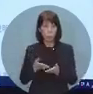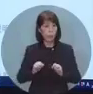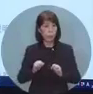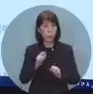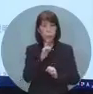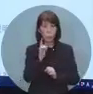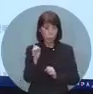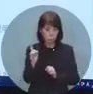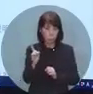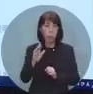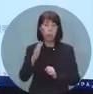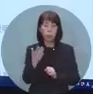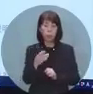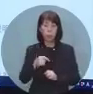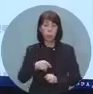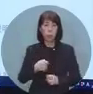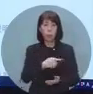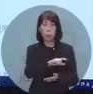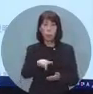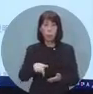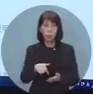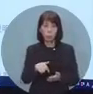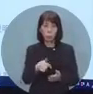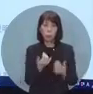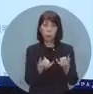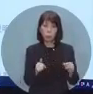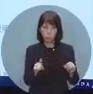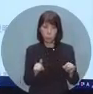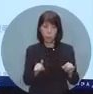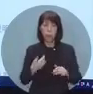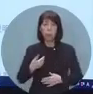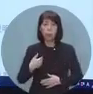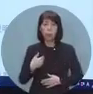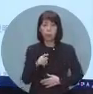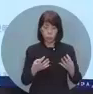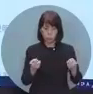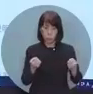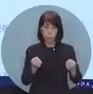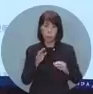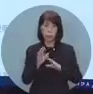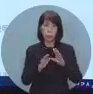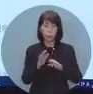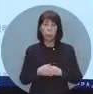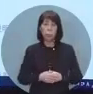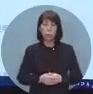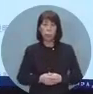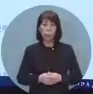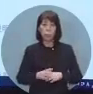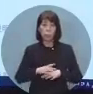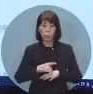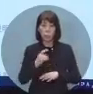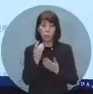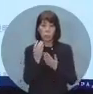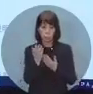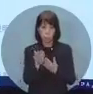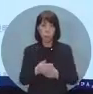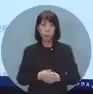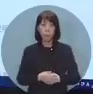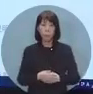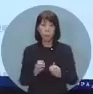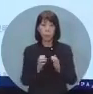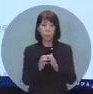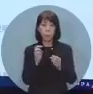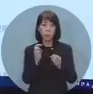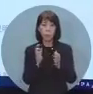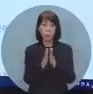ですけどもえ地元の皆さんはやっぱりまだあんまり知らないという方が多いという状況ですえ冒頭確認をさせていただきますえ借字が